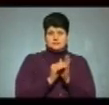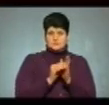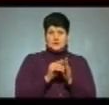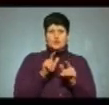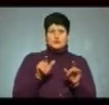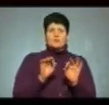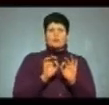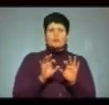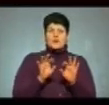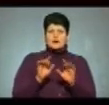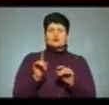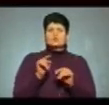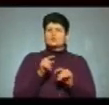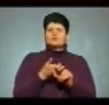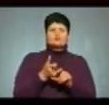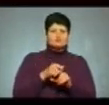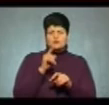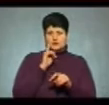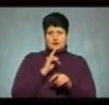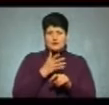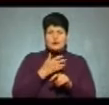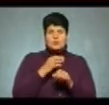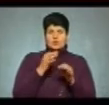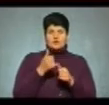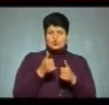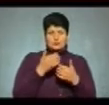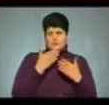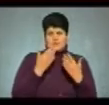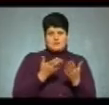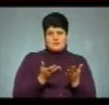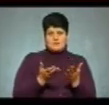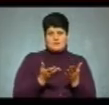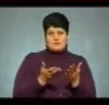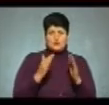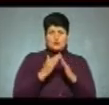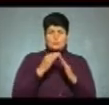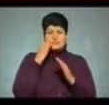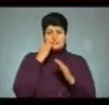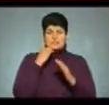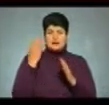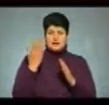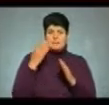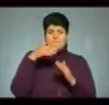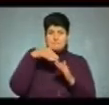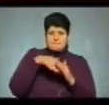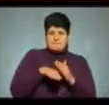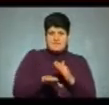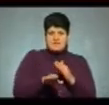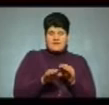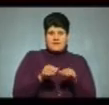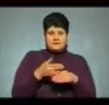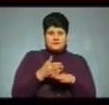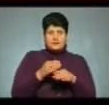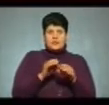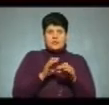людям пояснювали, що воно дуже добре, але тут немає нічого доброго. По-перше, доми старі, підвали всі розлітаються, труби